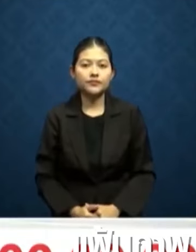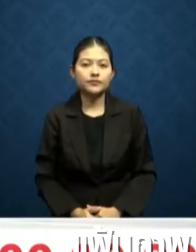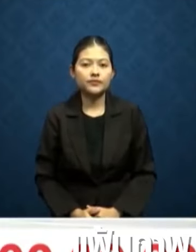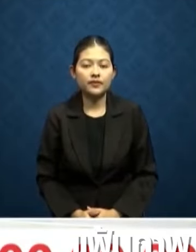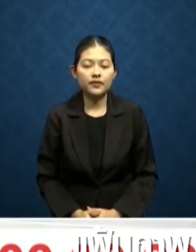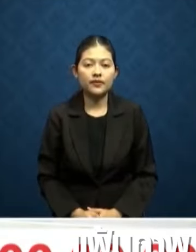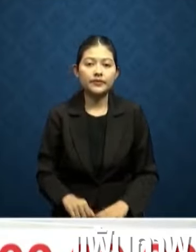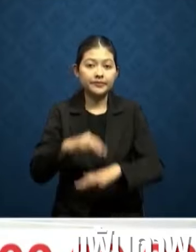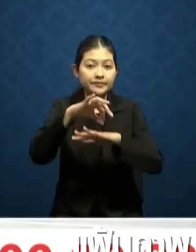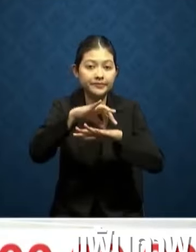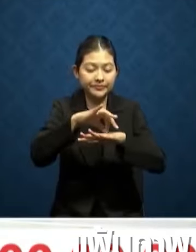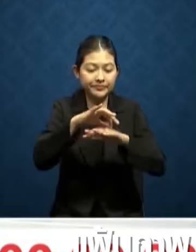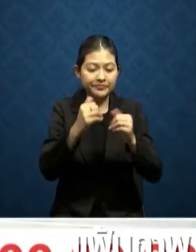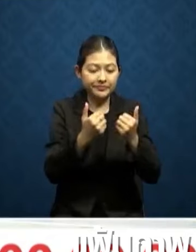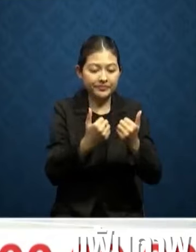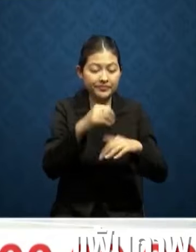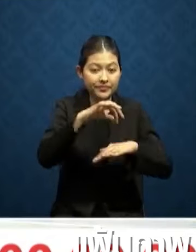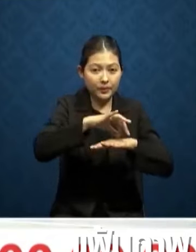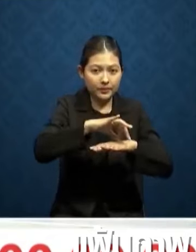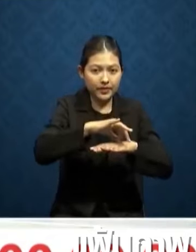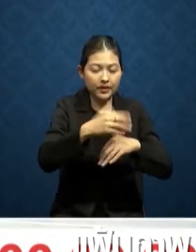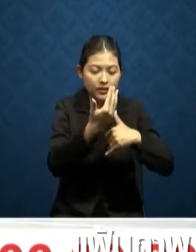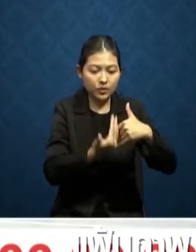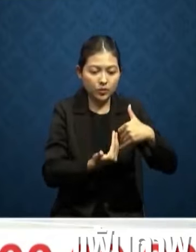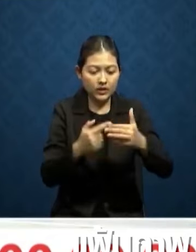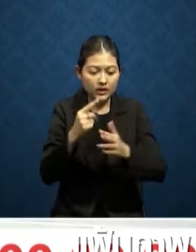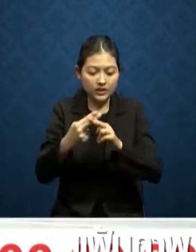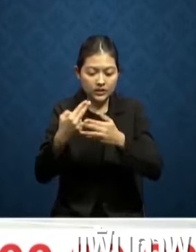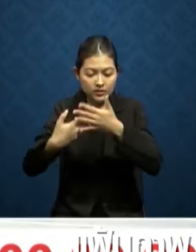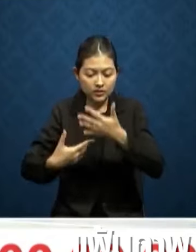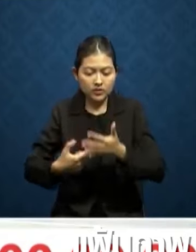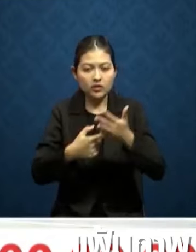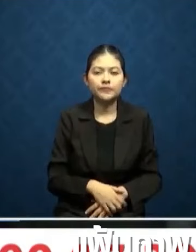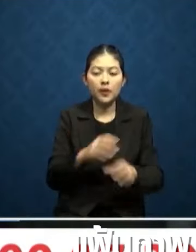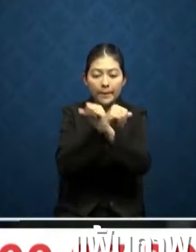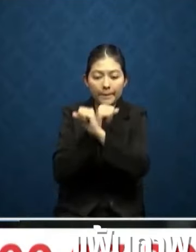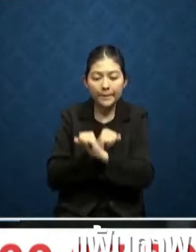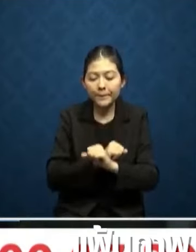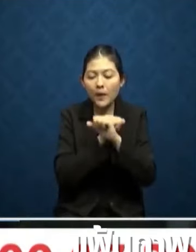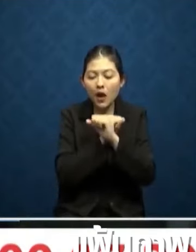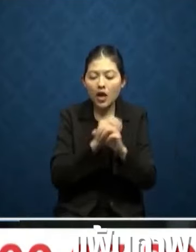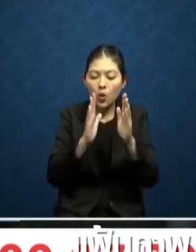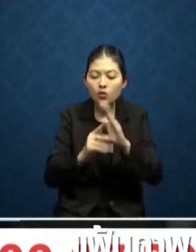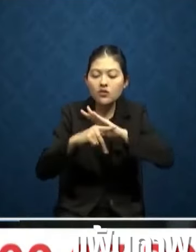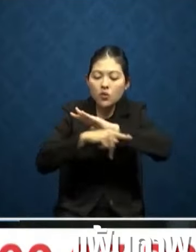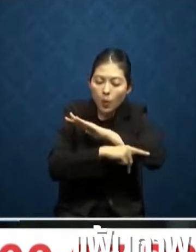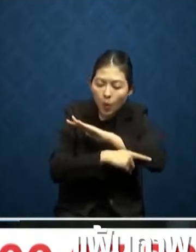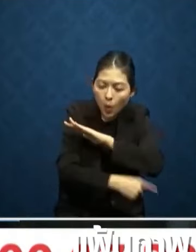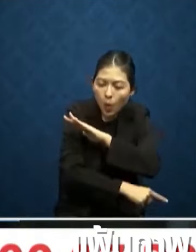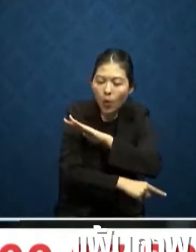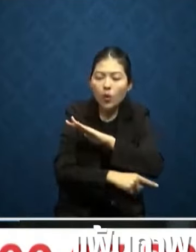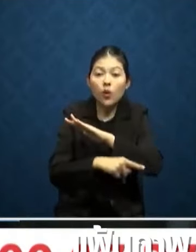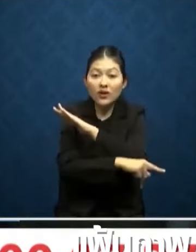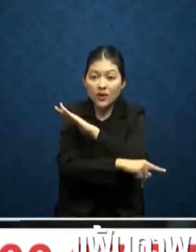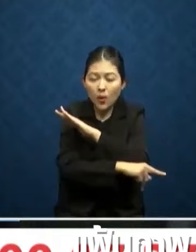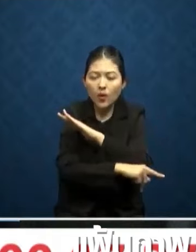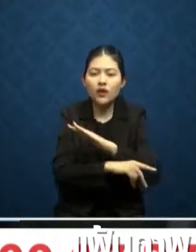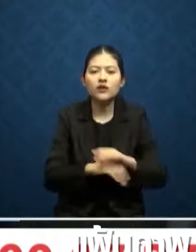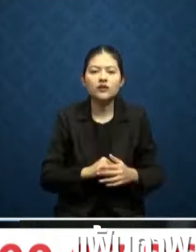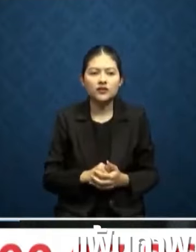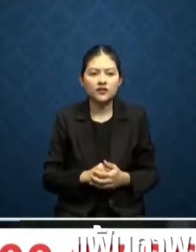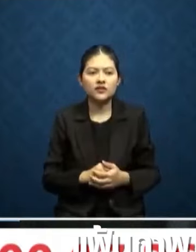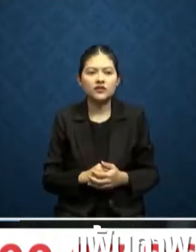มื่อสว.ชุดใหม่เข้าทำหน้าที่ทางวุฒิสภาชุดใหม่จะส่งคนมาเป็นกรรมธิการสอบประวัตินายประสิทธิ์ศักดิ์ต่อไปรวมถึง